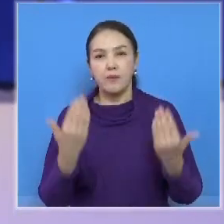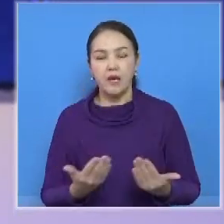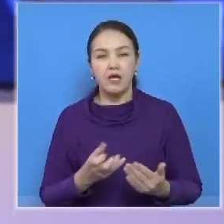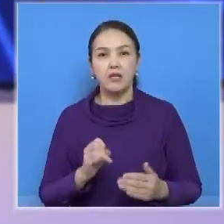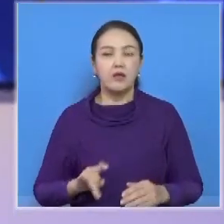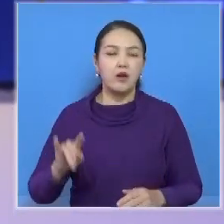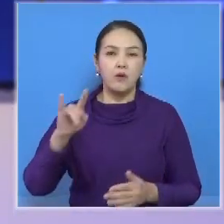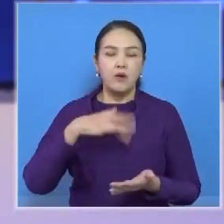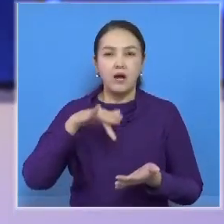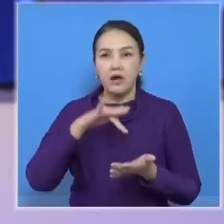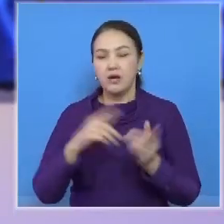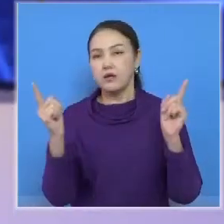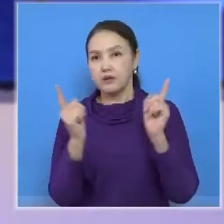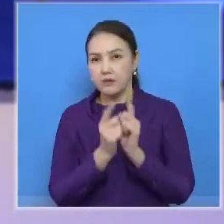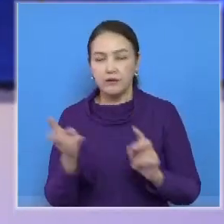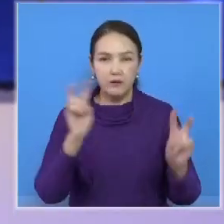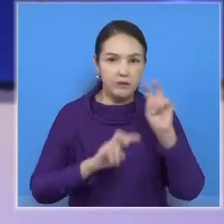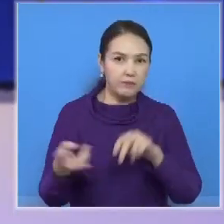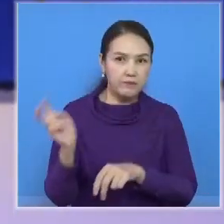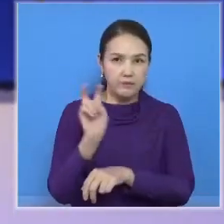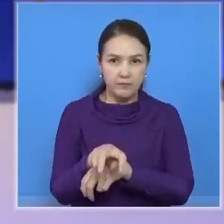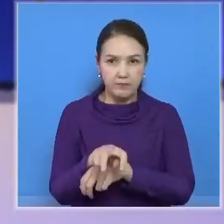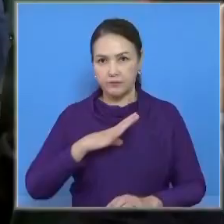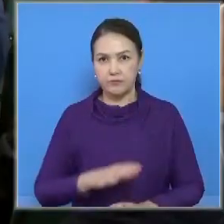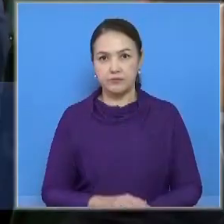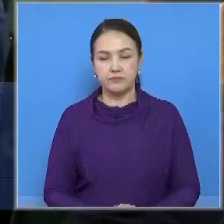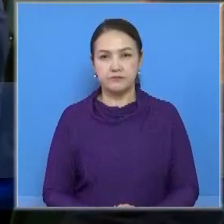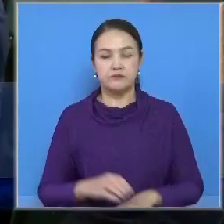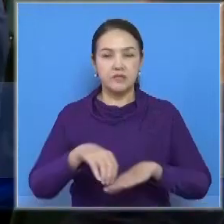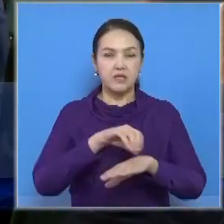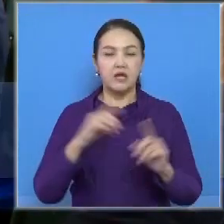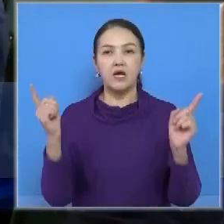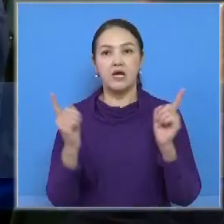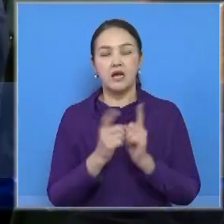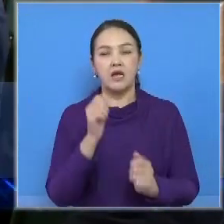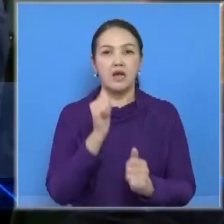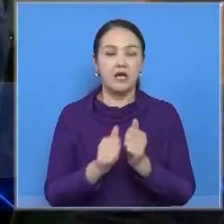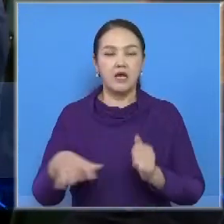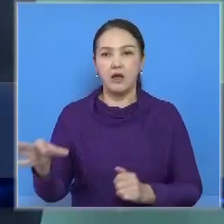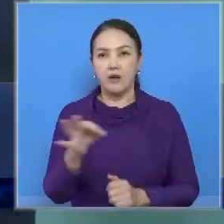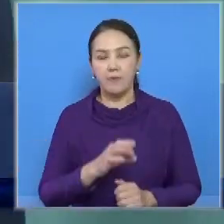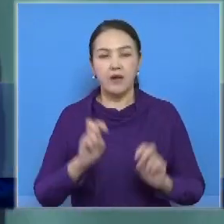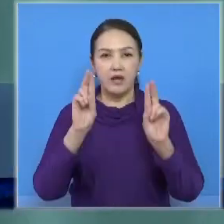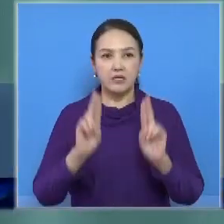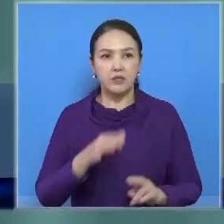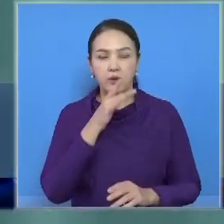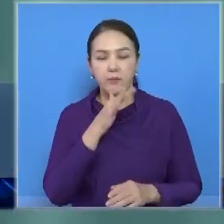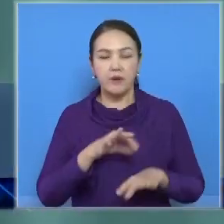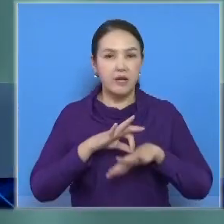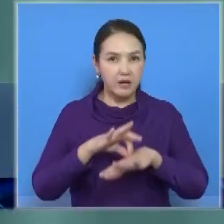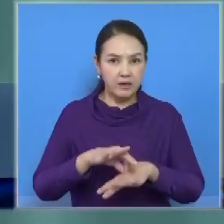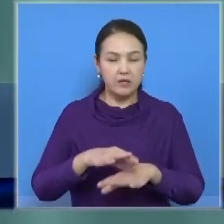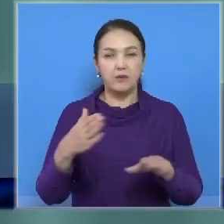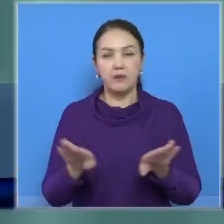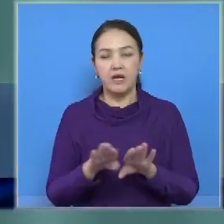әуе қалашықтағы кездесуге іздеп келді. Әкімдермен кездесу әр шағын аудан үшін арнайы әр уақытлы ұйымдастырылып